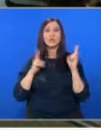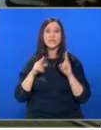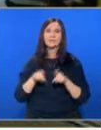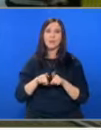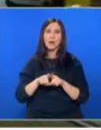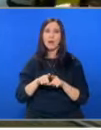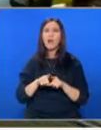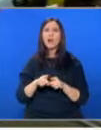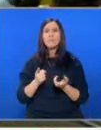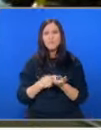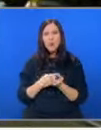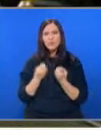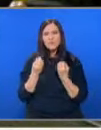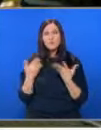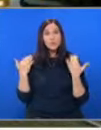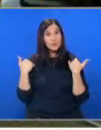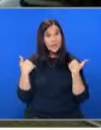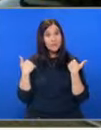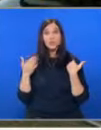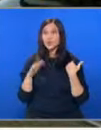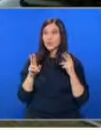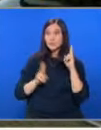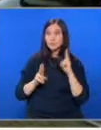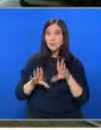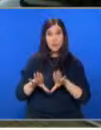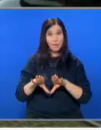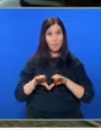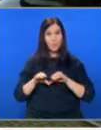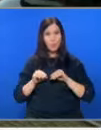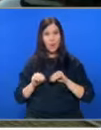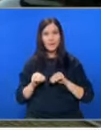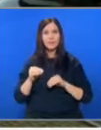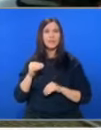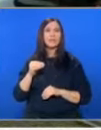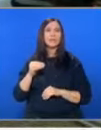пак някой от възможните кандидати ще се съгласи да поеме